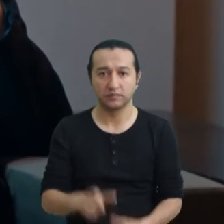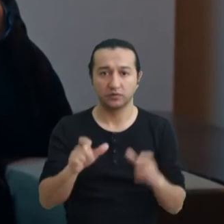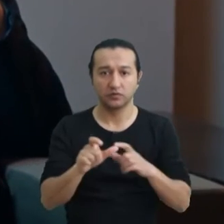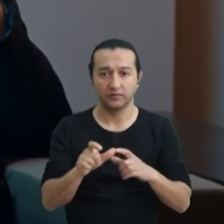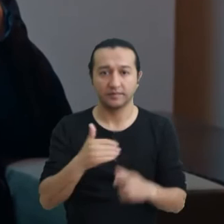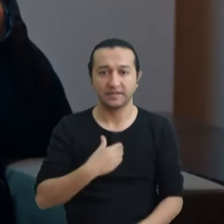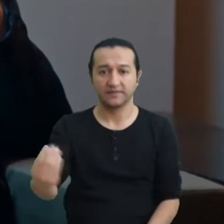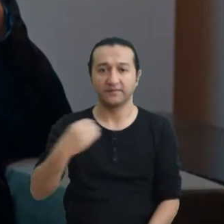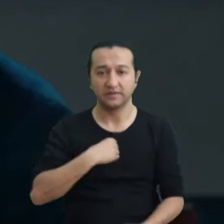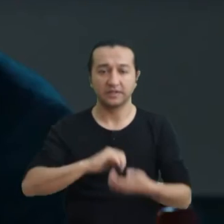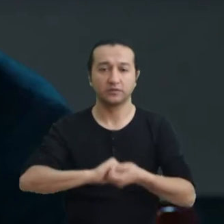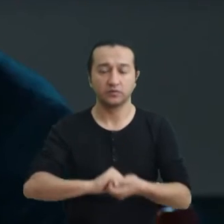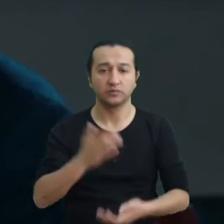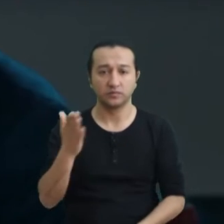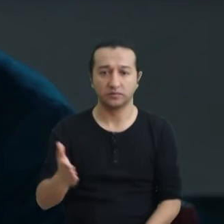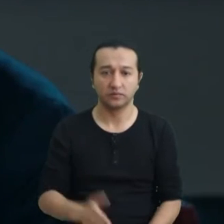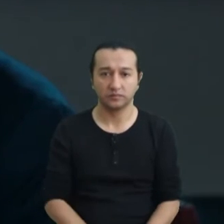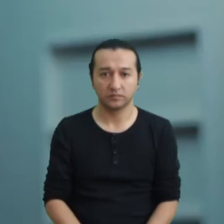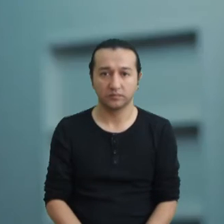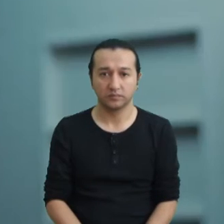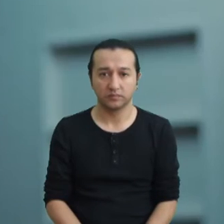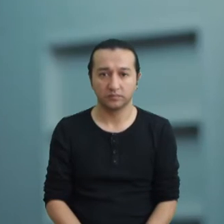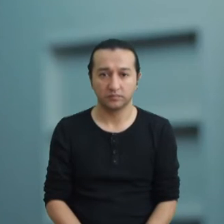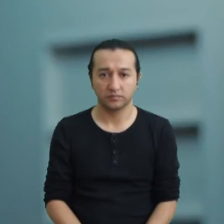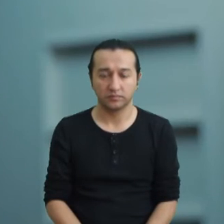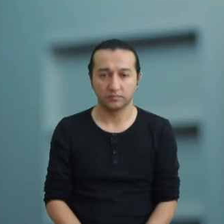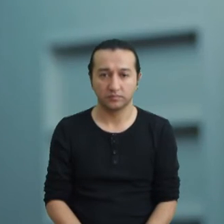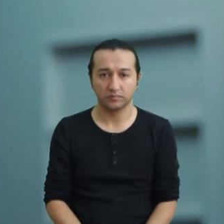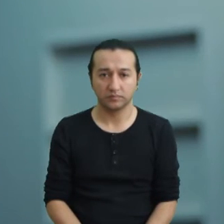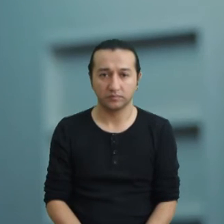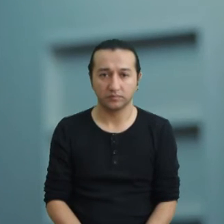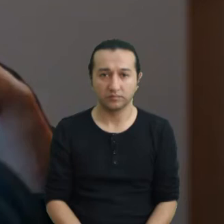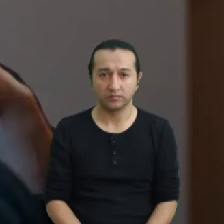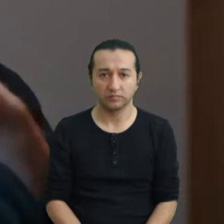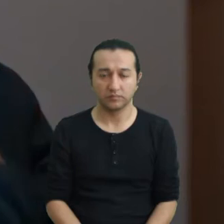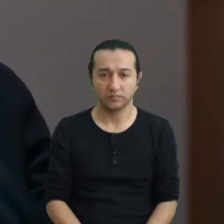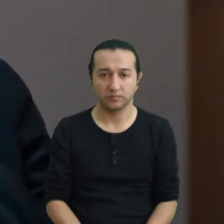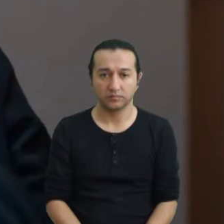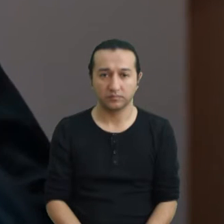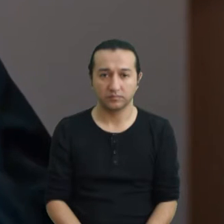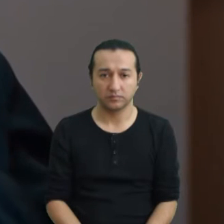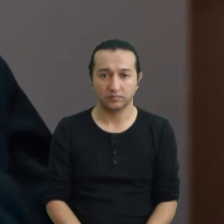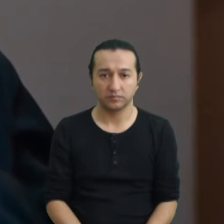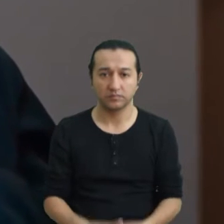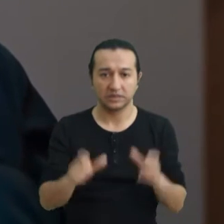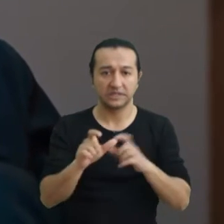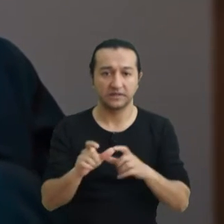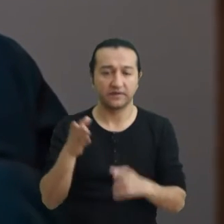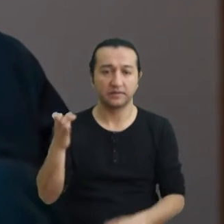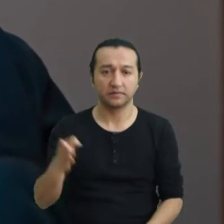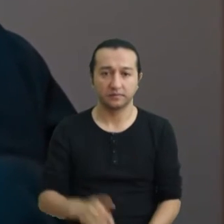Sophie'yi bize getiren dostumuzdur. Stefan başını öne sallayıp selam verdi. Martin de aynı şekilde karşılık verdi.